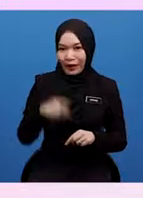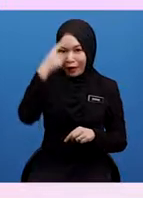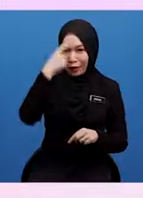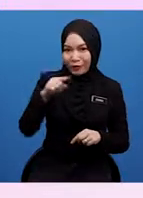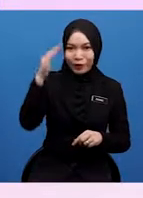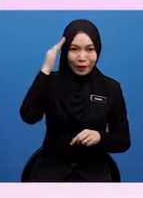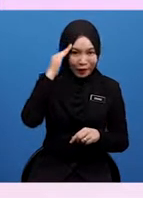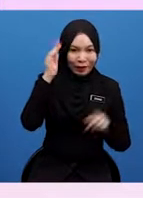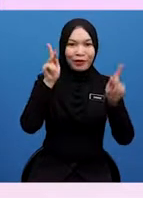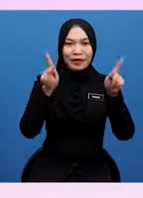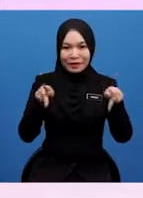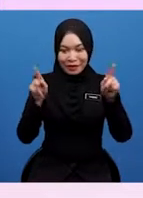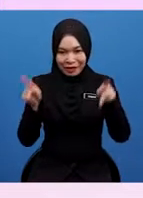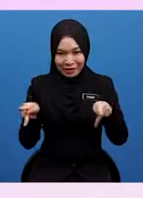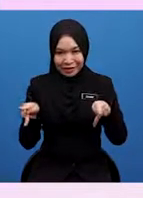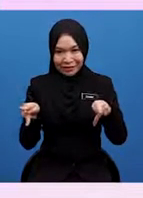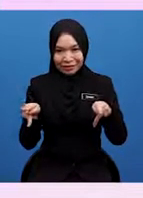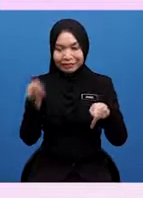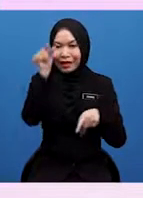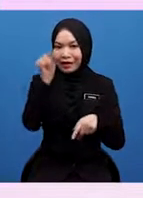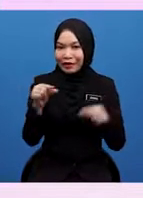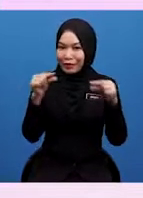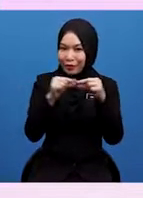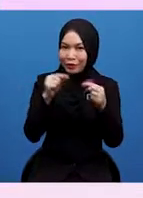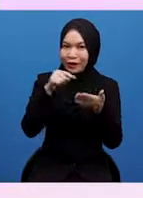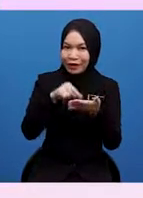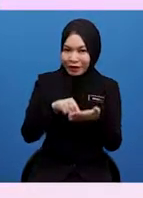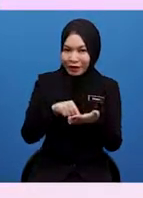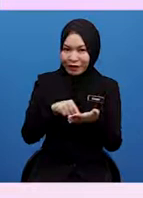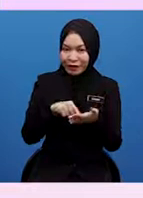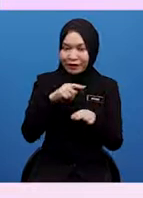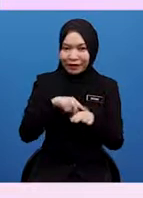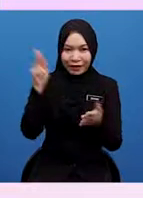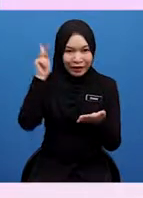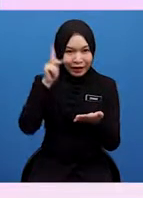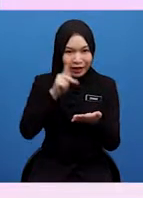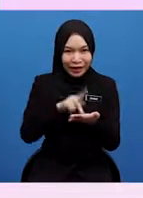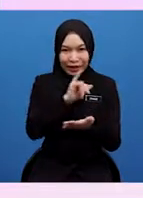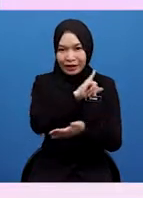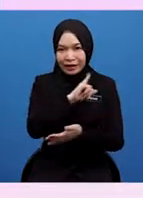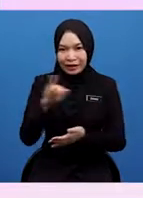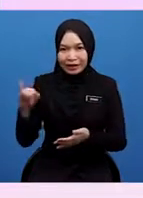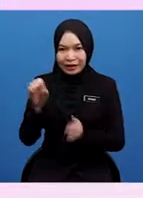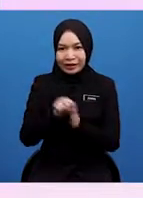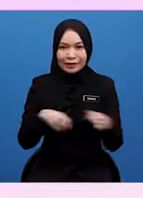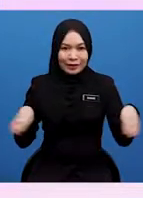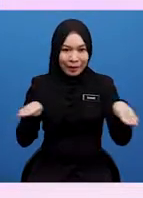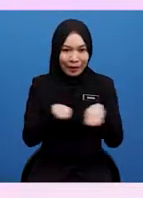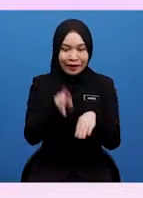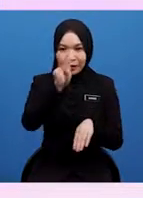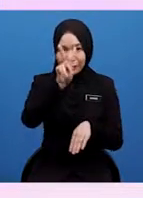Untuk pengetahuan pelajar-pelajar, graf gabungan ini juga dikenali dengan nama graf dua